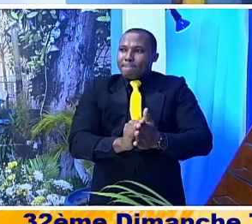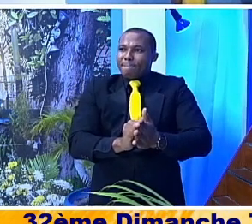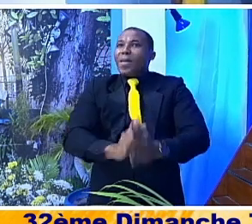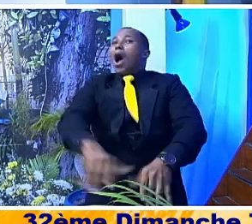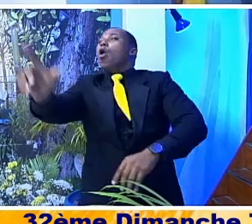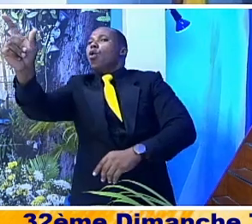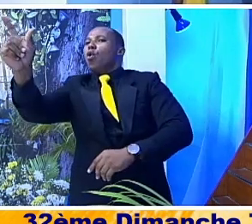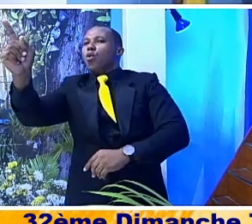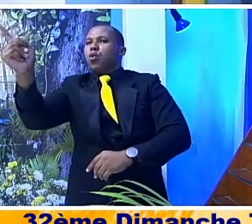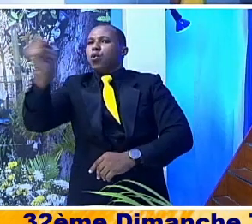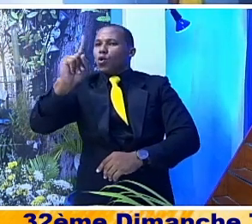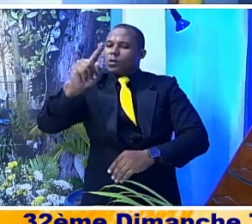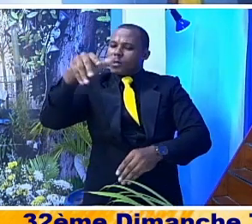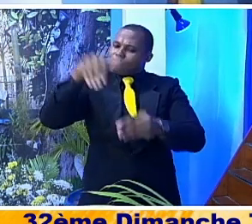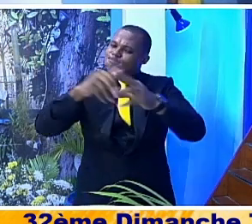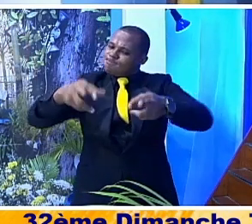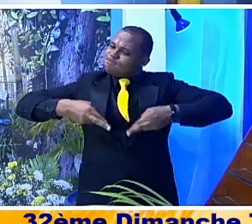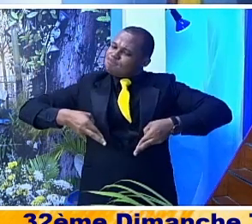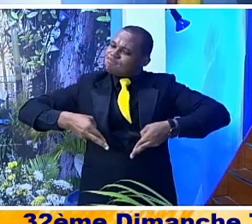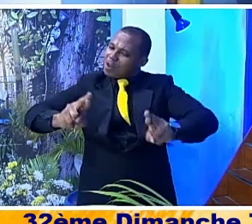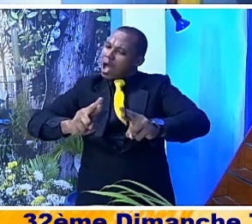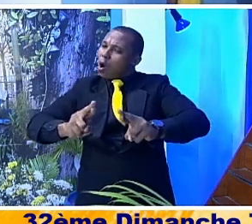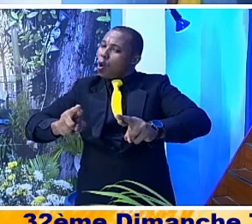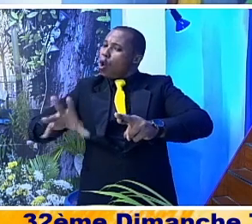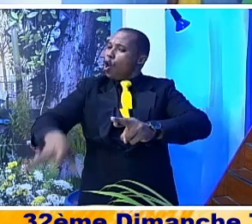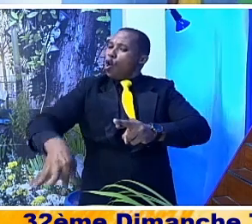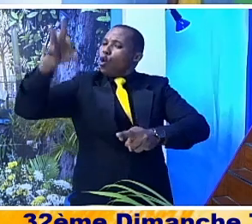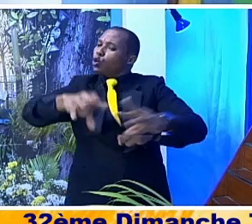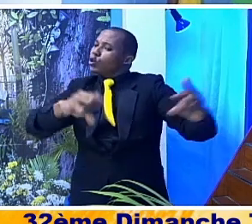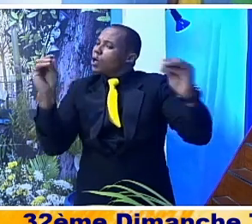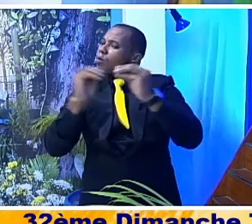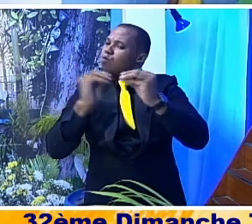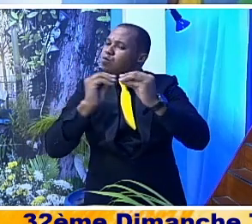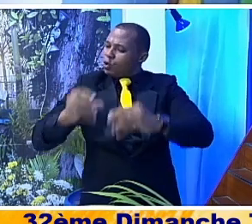Côté dans la rue, on joue plus galon jaune par ces